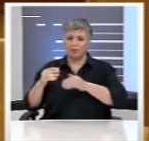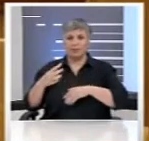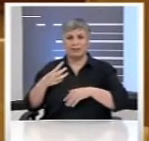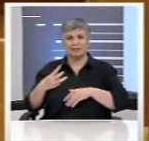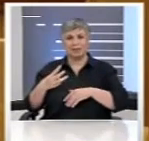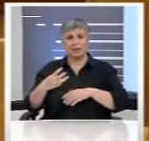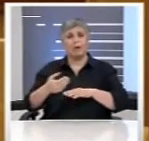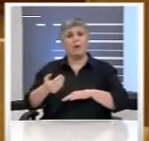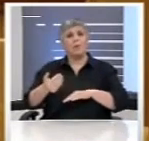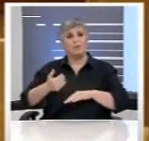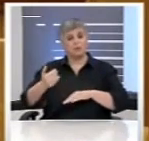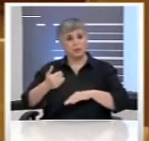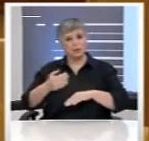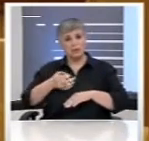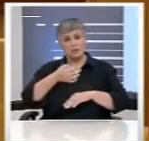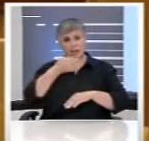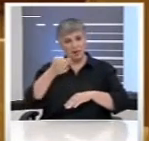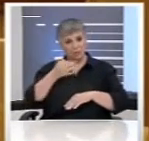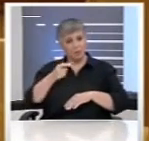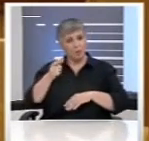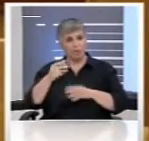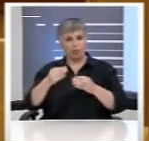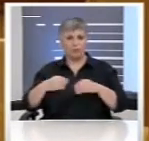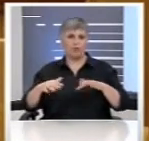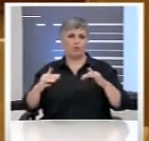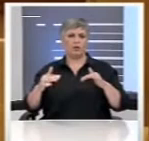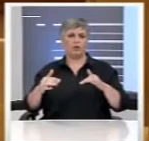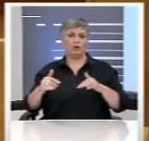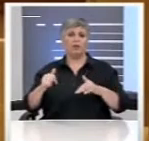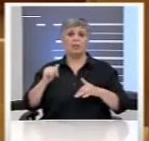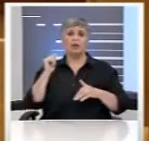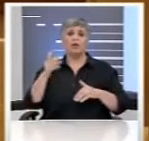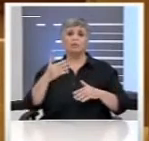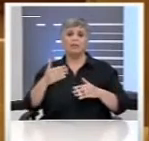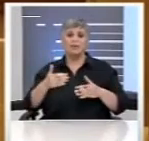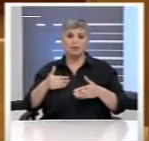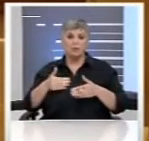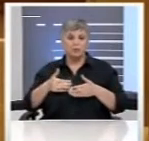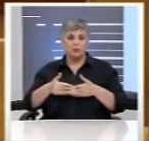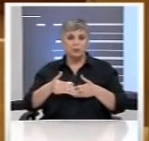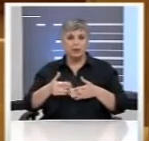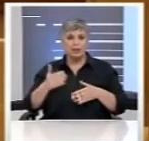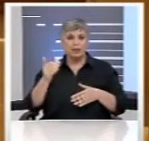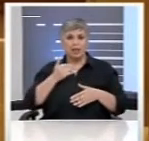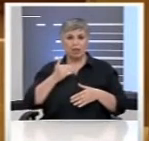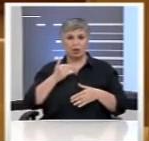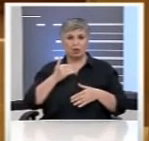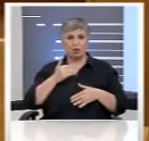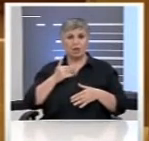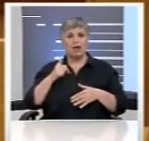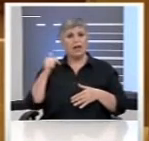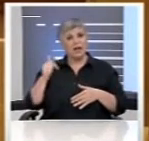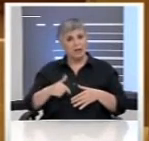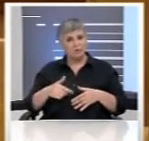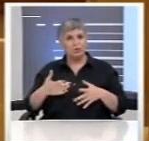εκεί, να θυμίσω στην ολομέλεια ότι τα βραχυπρόθεσμα μέτρα αναδιάρθρωσης υλοποιούνται ήδη. Και θα έπρεπε